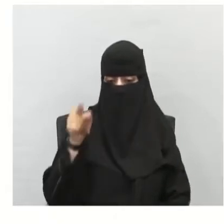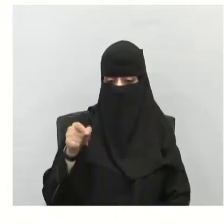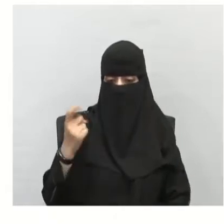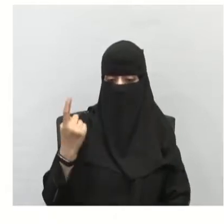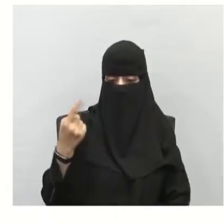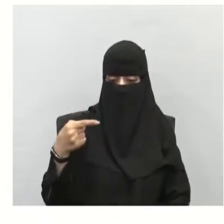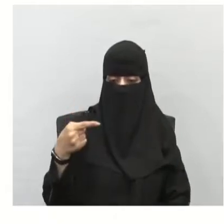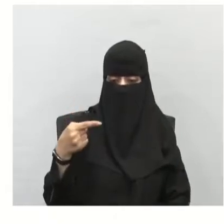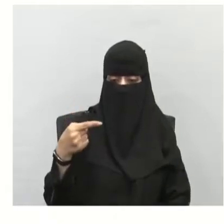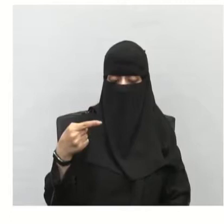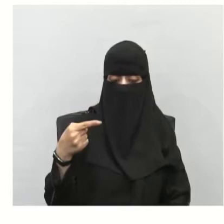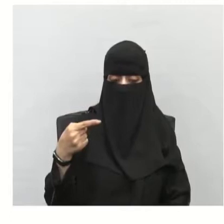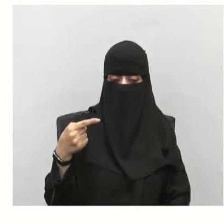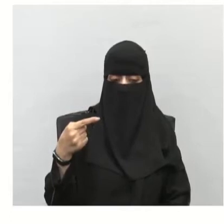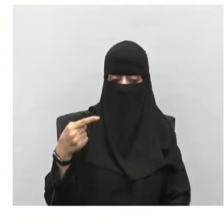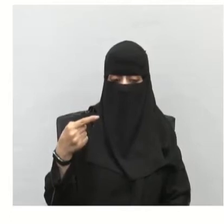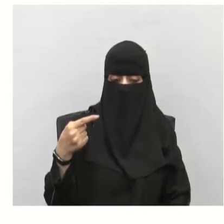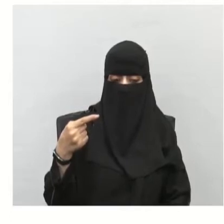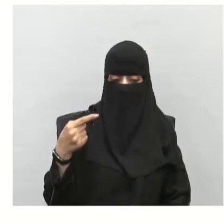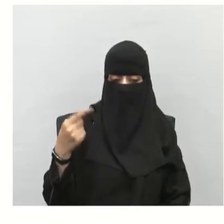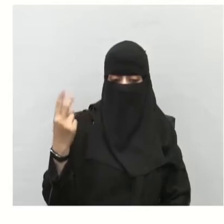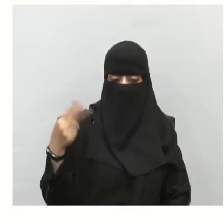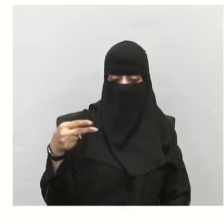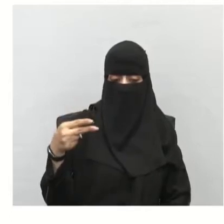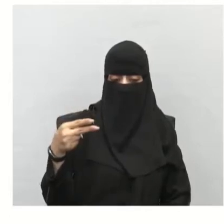90 أو 90؟ لم نصل. يلا